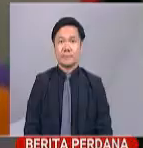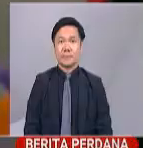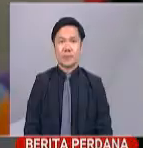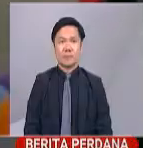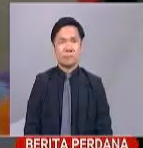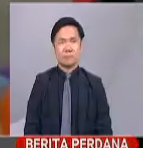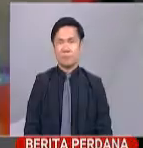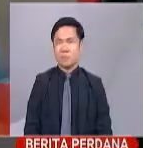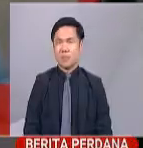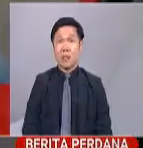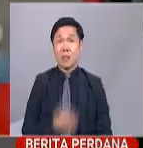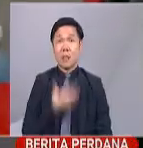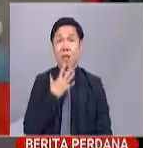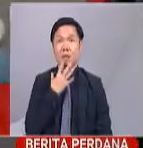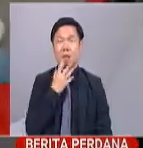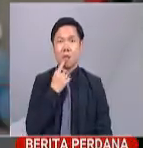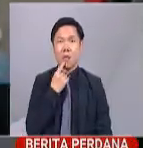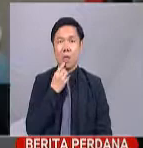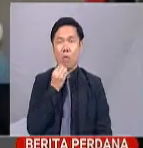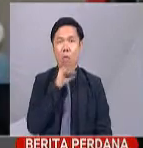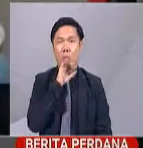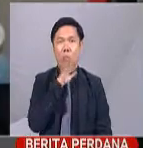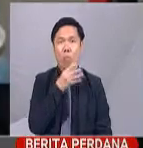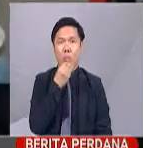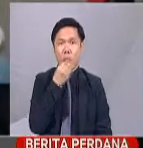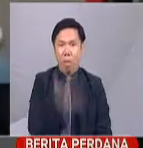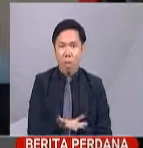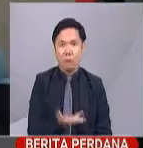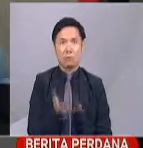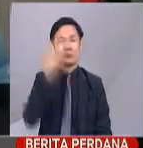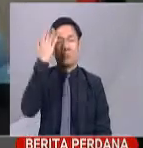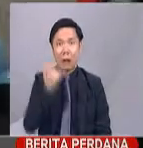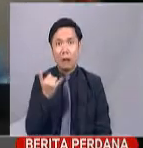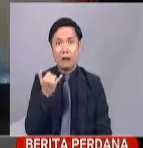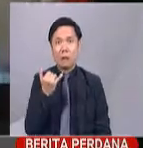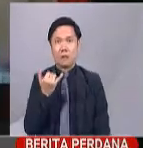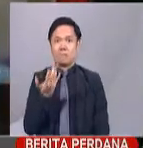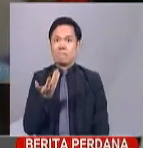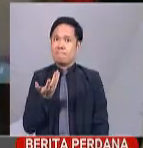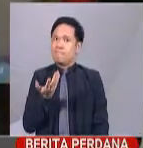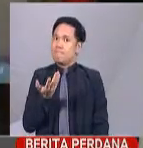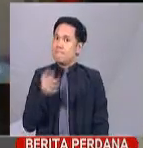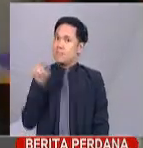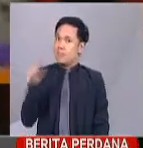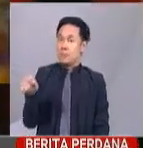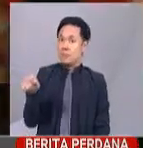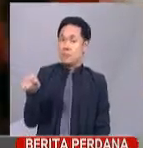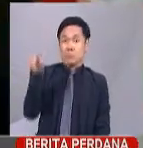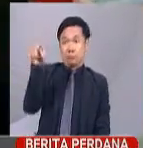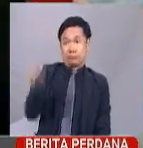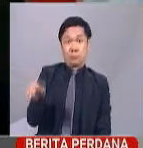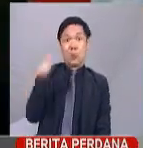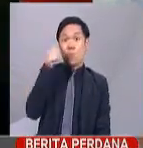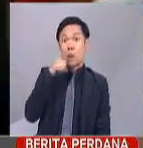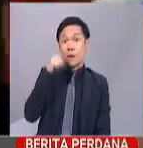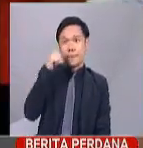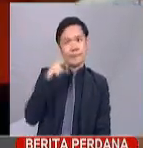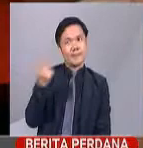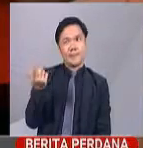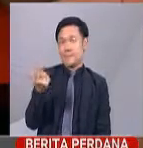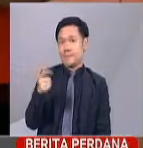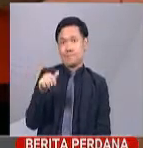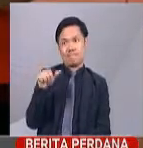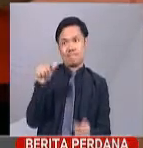melampau dan menjijikkan. Tindakan seorang majikan ke atas pekerjanya yang gagal mencapai sasaran dengan memaksa pekerja wanita itu